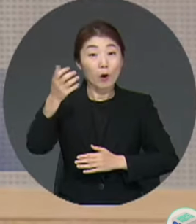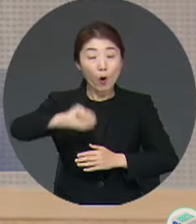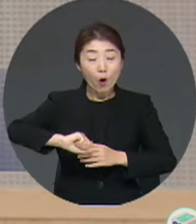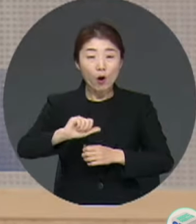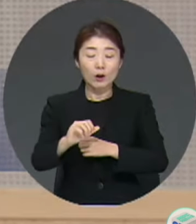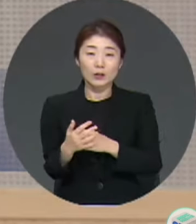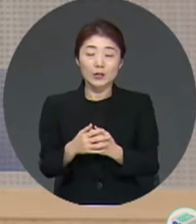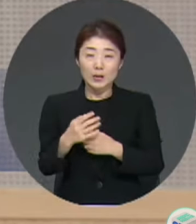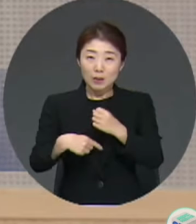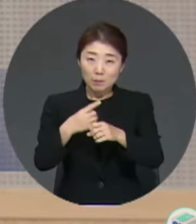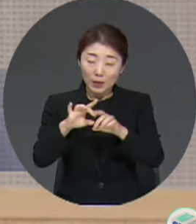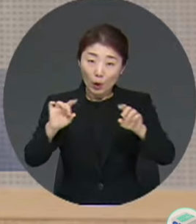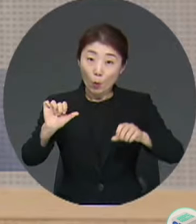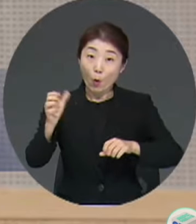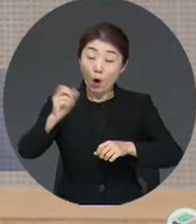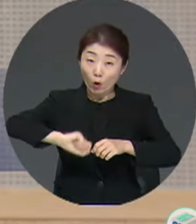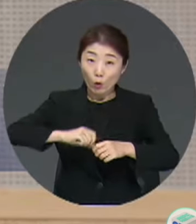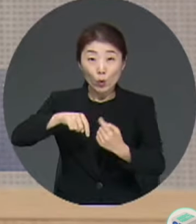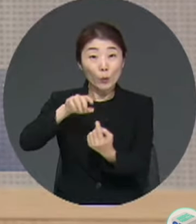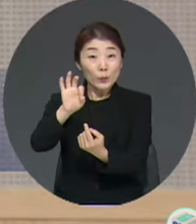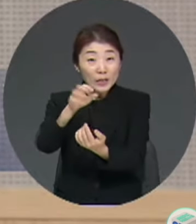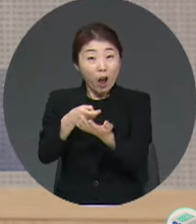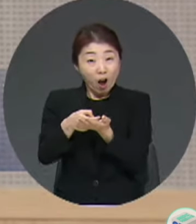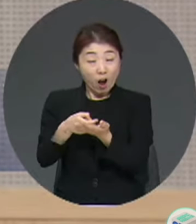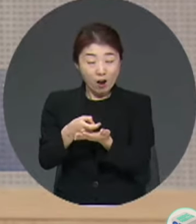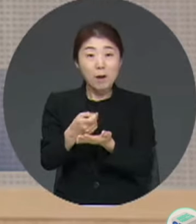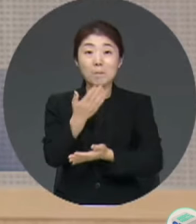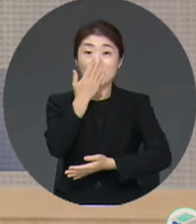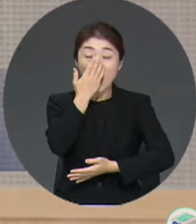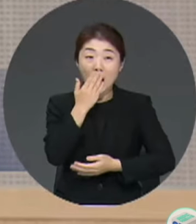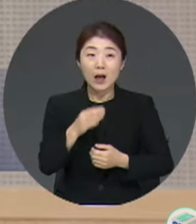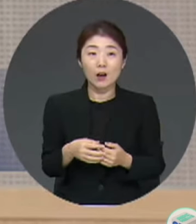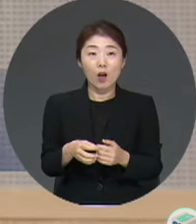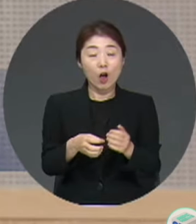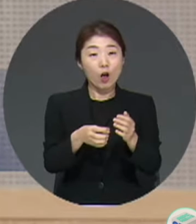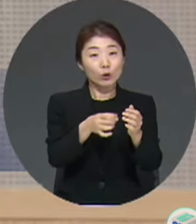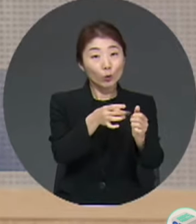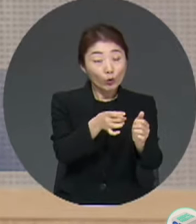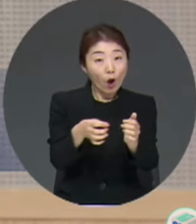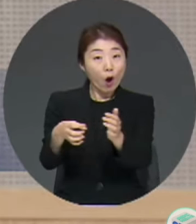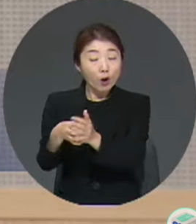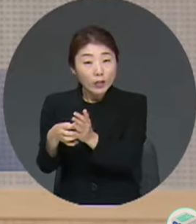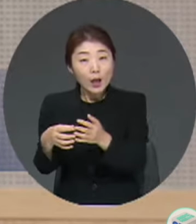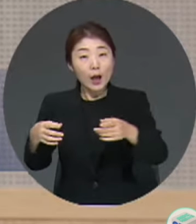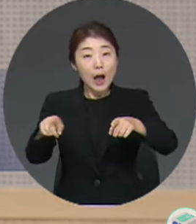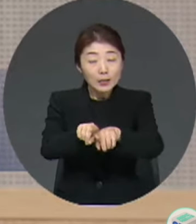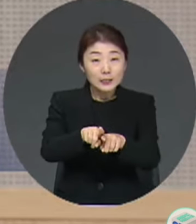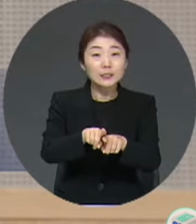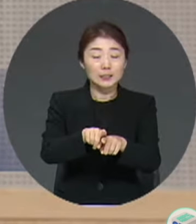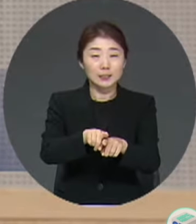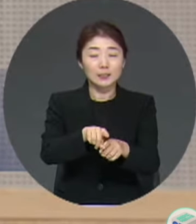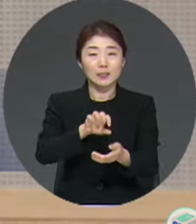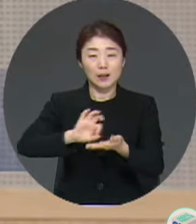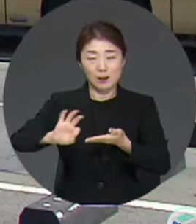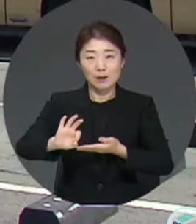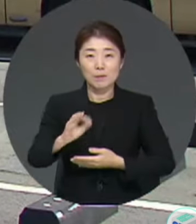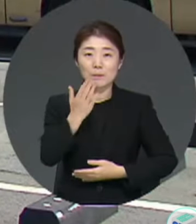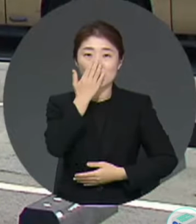운영비를 절감하고 거제 시민과 우리 통영 시민과 동일한 혜택으로 화장장을 사용할 수 있도록